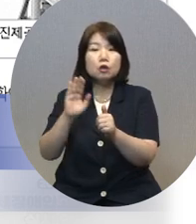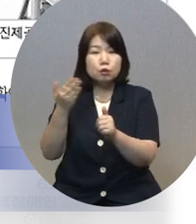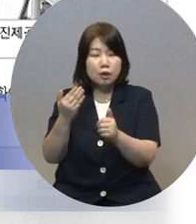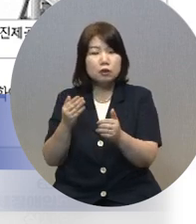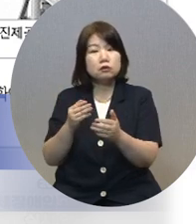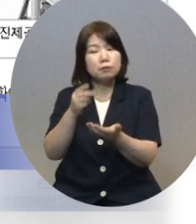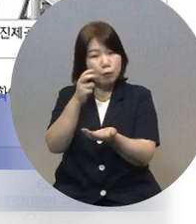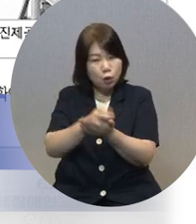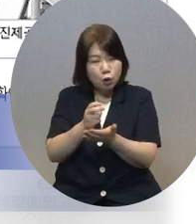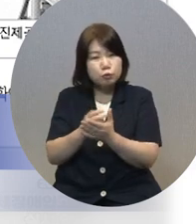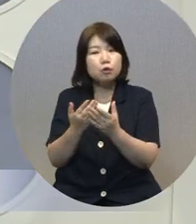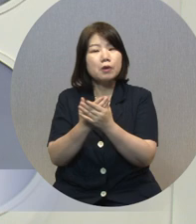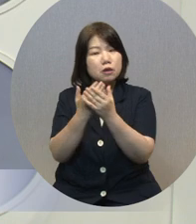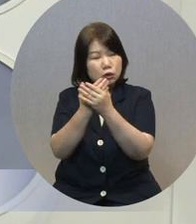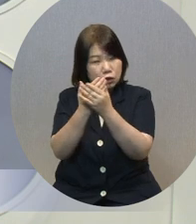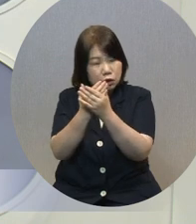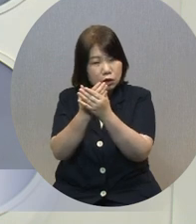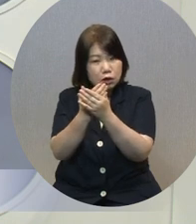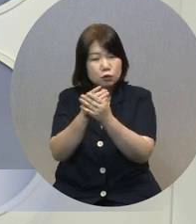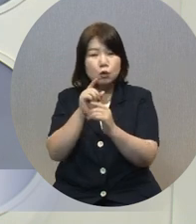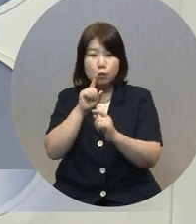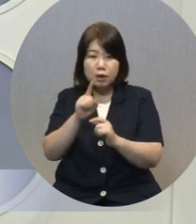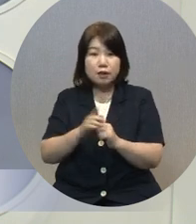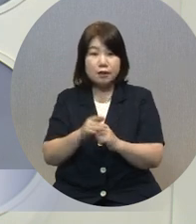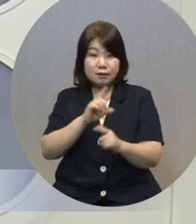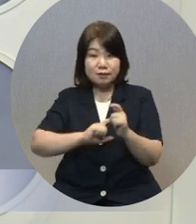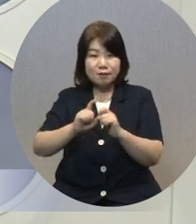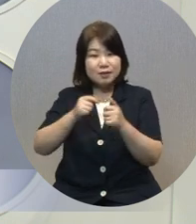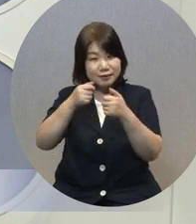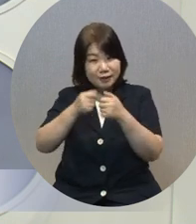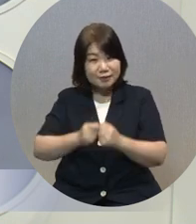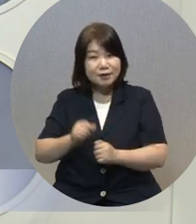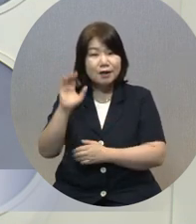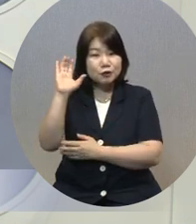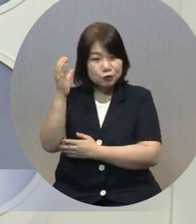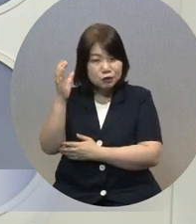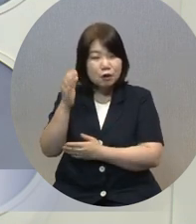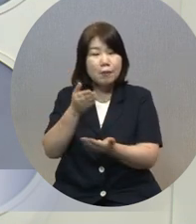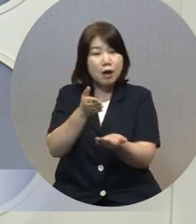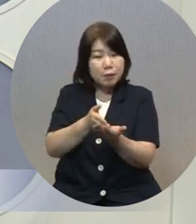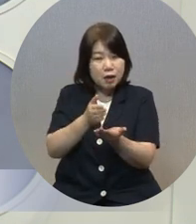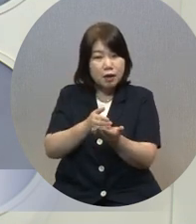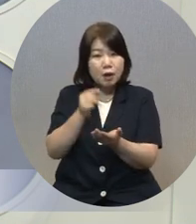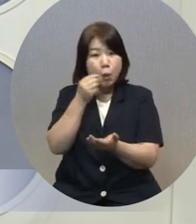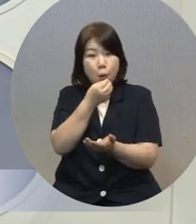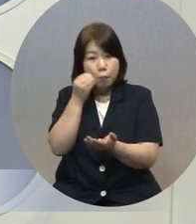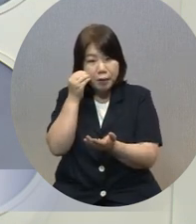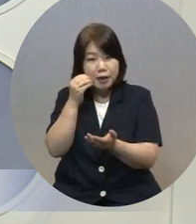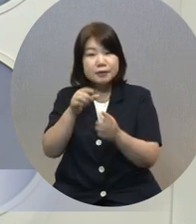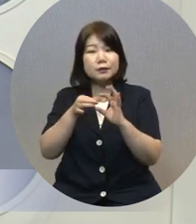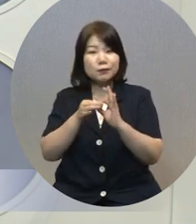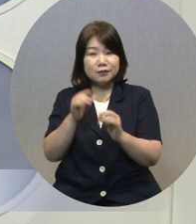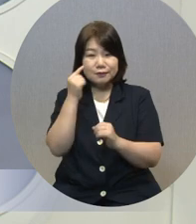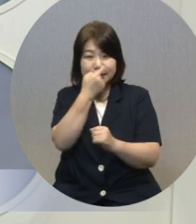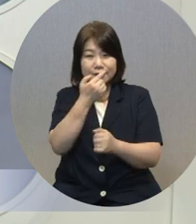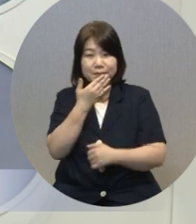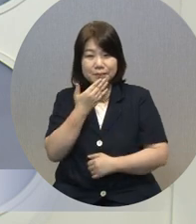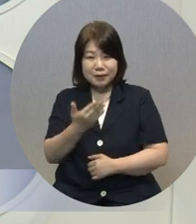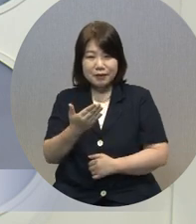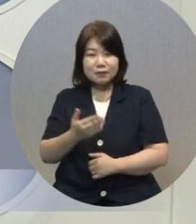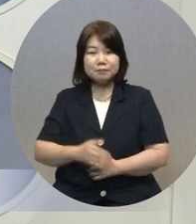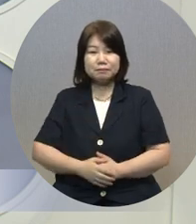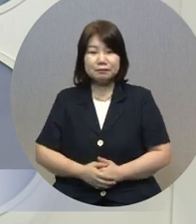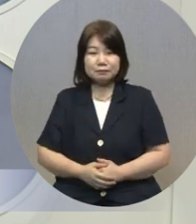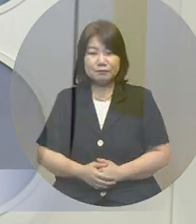하겠 말했 더 자세한 뉴스는 장애인 신문과 웰페어 뉴스 홈페이지를 통해 확인할 수 있습니다